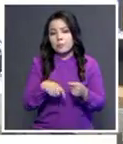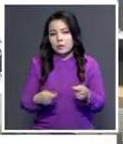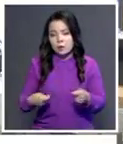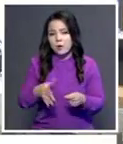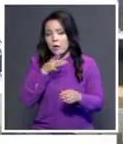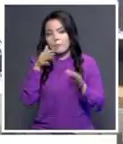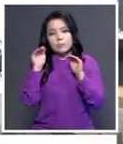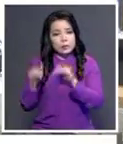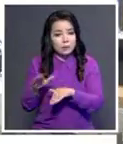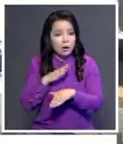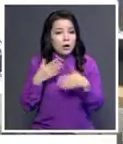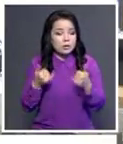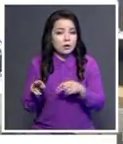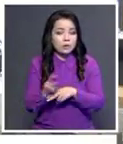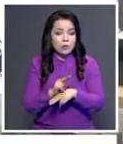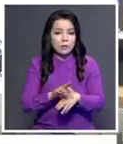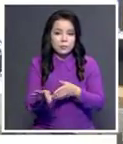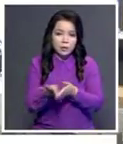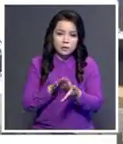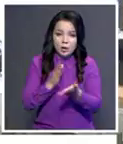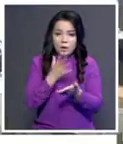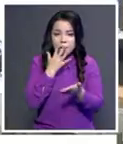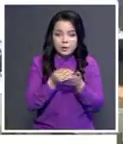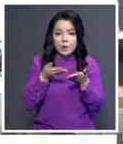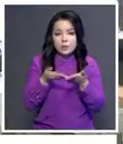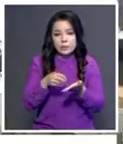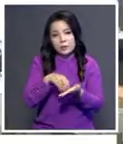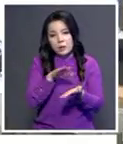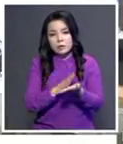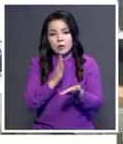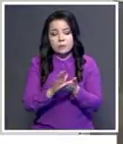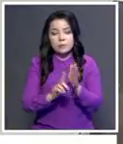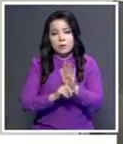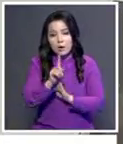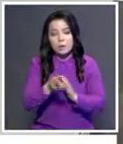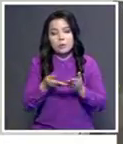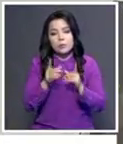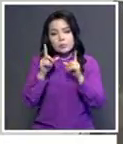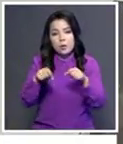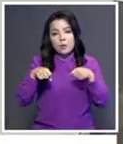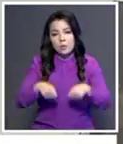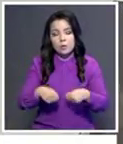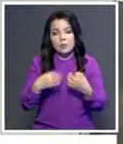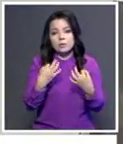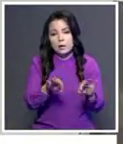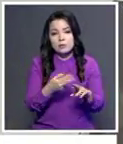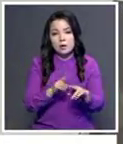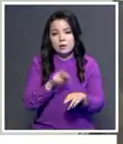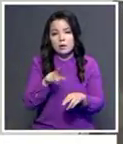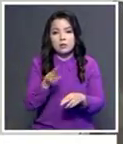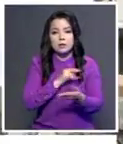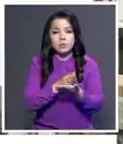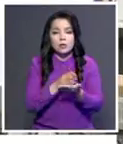алатын, ал қазір бәрі тез жасалады. Өзен регистріне кемелерді тіркеуден бастап, жүзу құқығына куәлік беруді халыққа қызмет